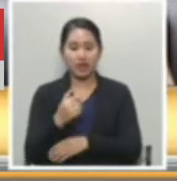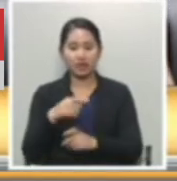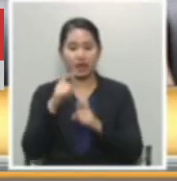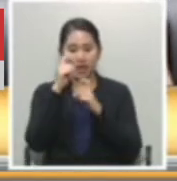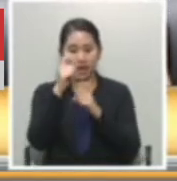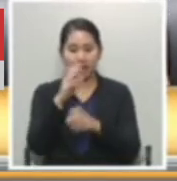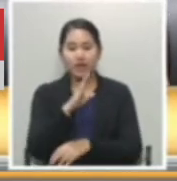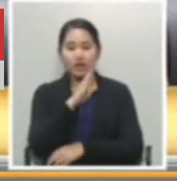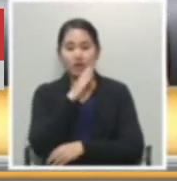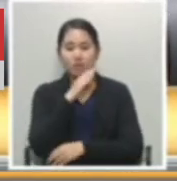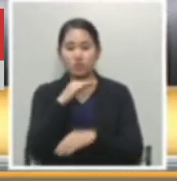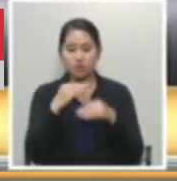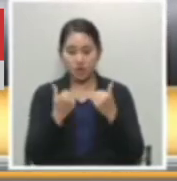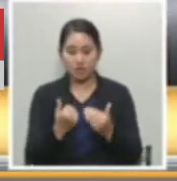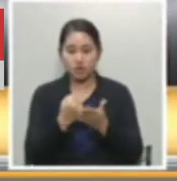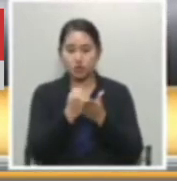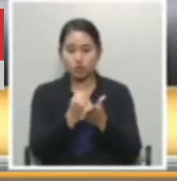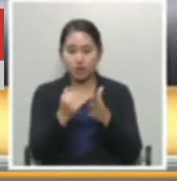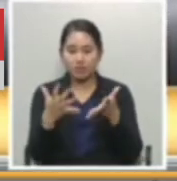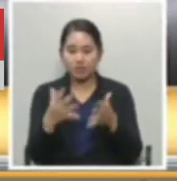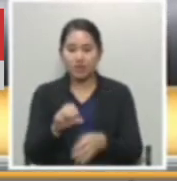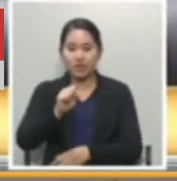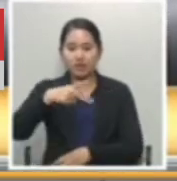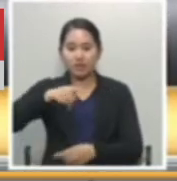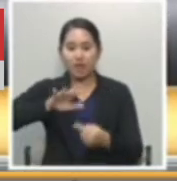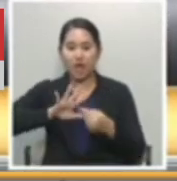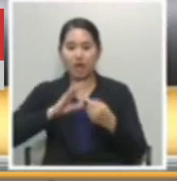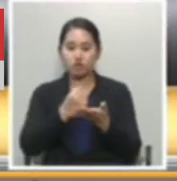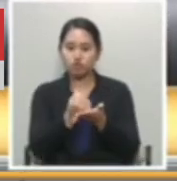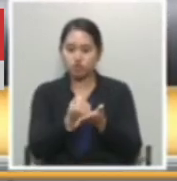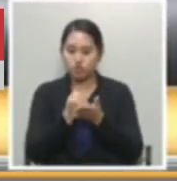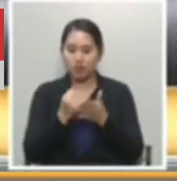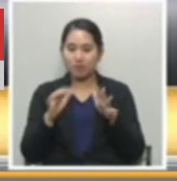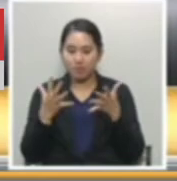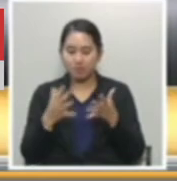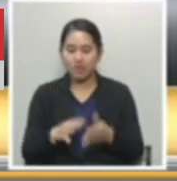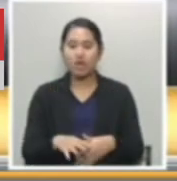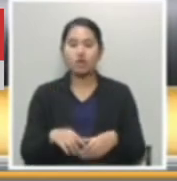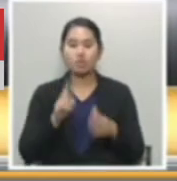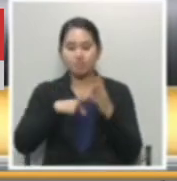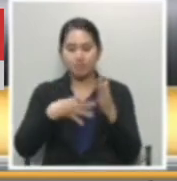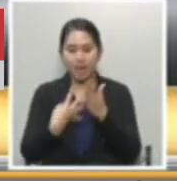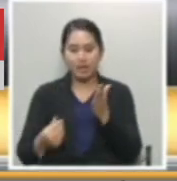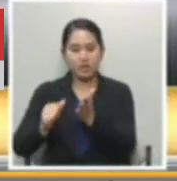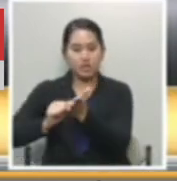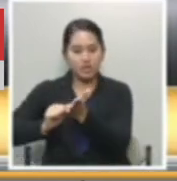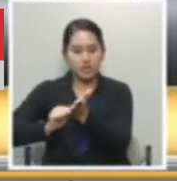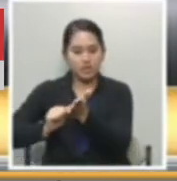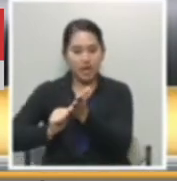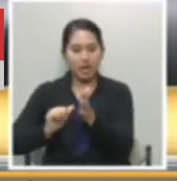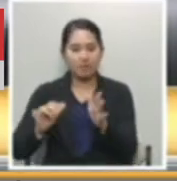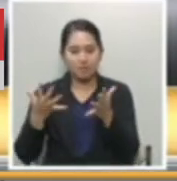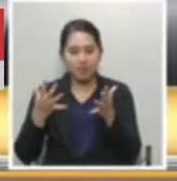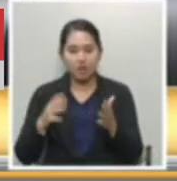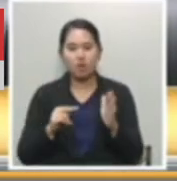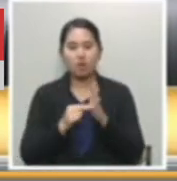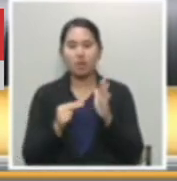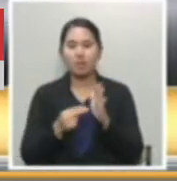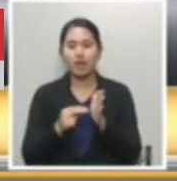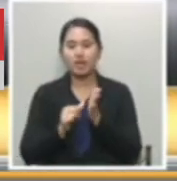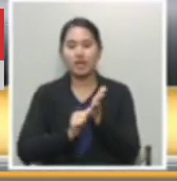าวันนี้เราไม่ช่วยกันนะครับสภาเราไม่ช่วยกันสะท้อนไปยังฝ่ายบริหารให้รีบแก้ไขไม่ต้องแก้ไขแล้วครับเพราะมันจะแก้ไขไม่